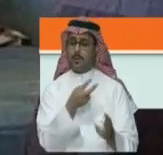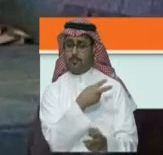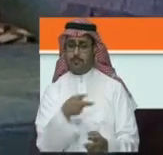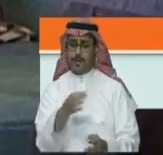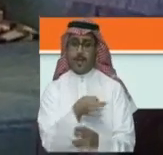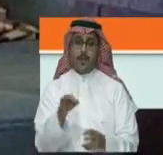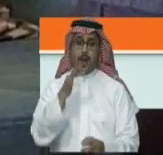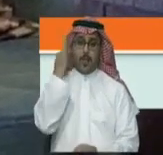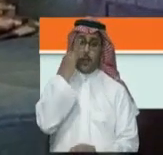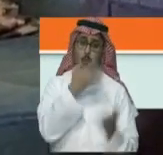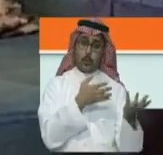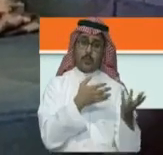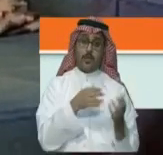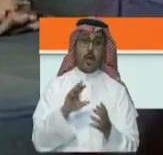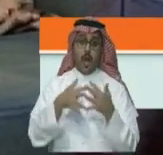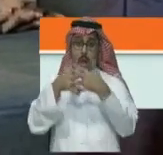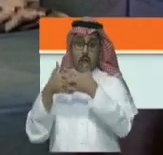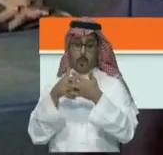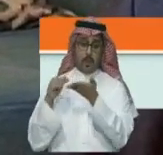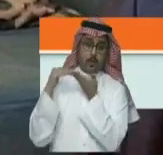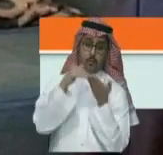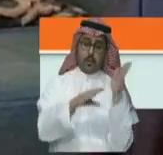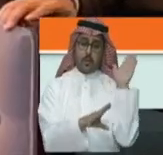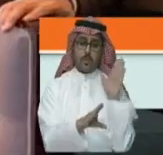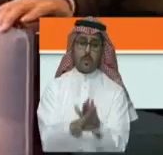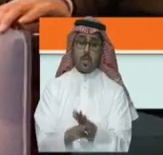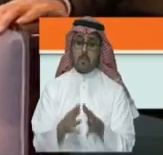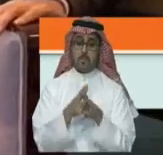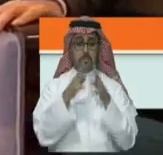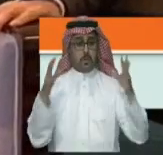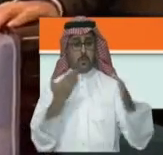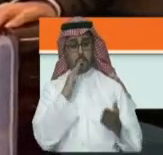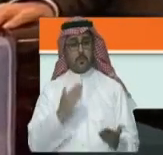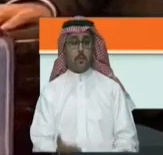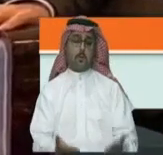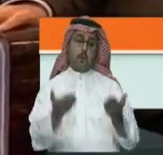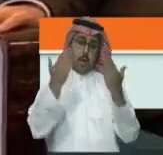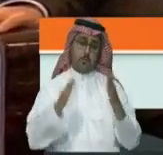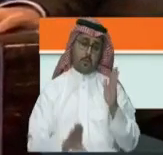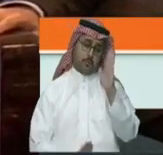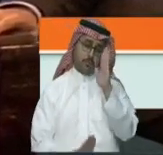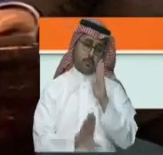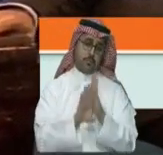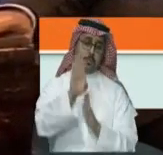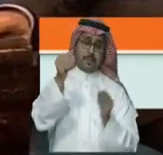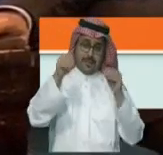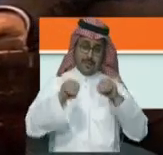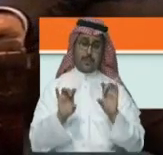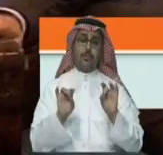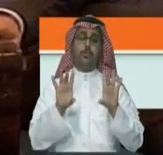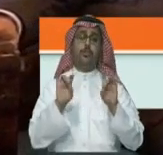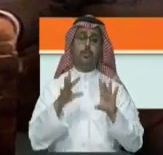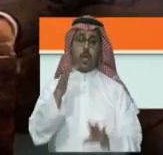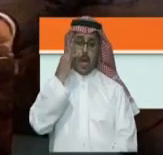في وفد تونس خلال فترة عضويتهم بمجلس الأمن بما يسهم في إبراز ومناقشة القضايا التي تهم